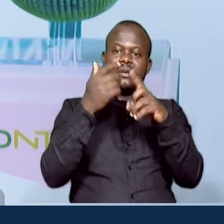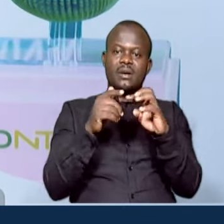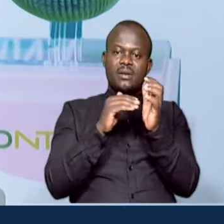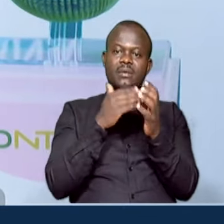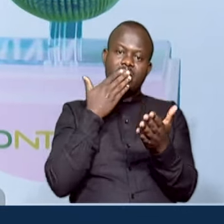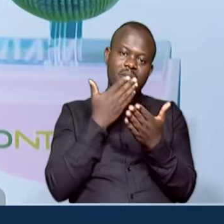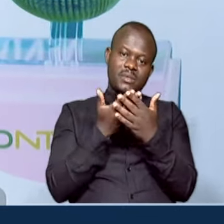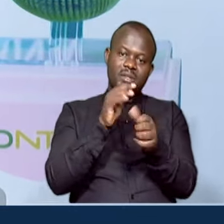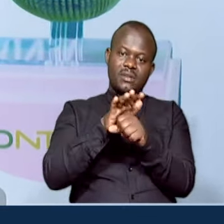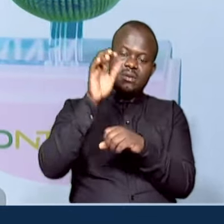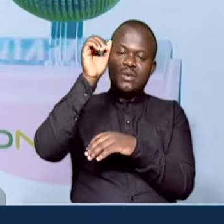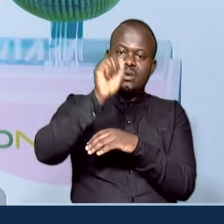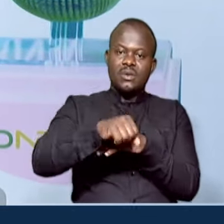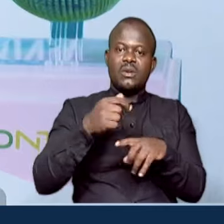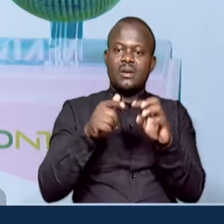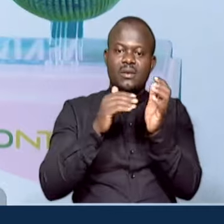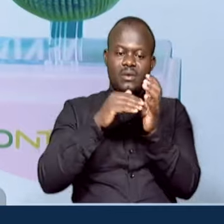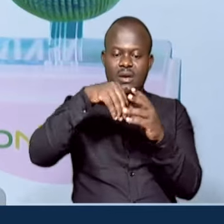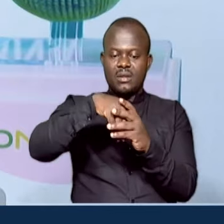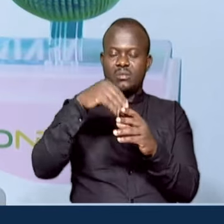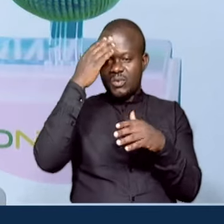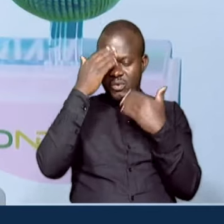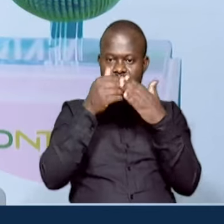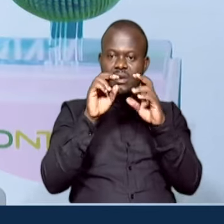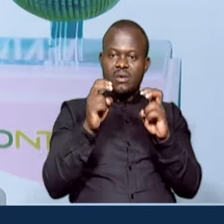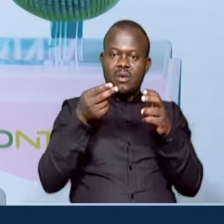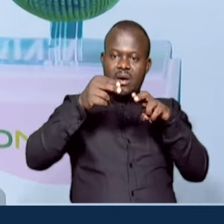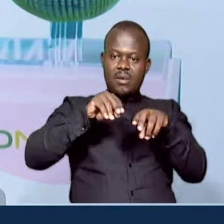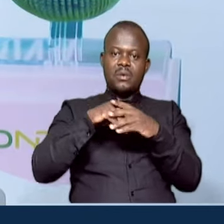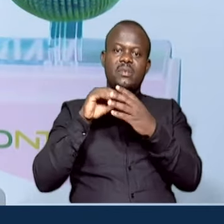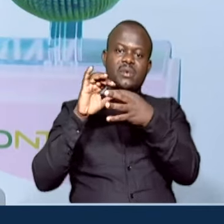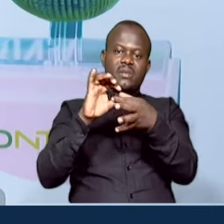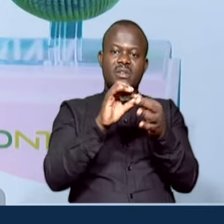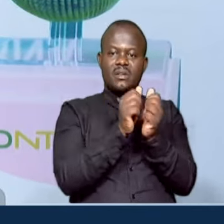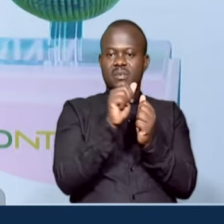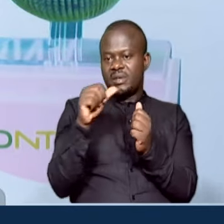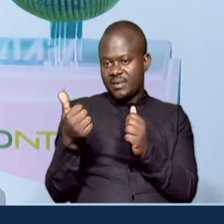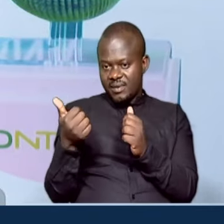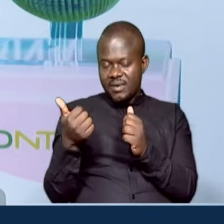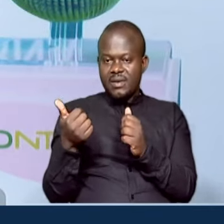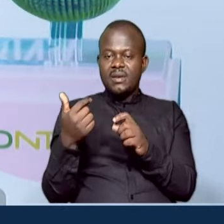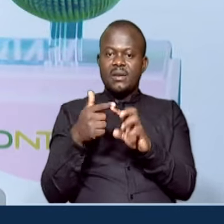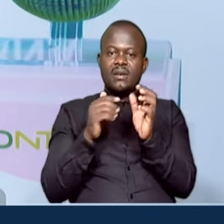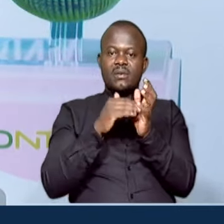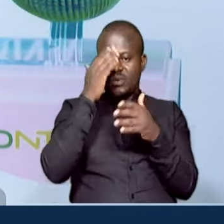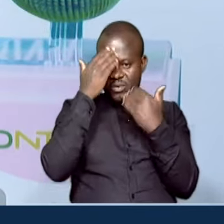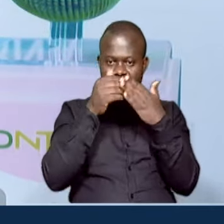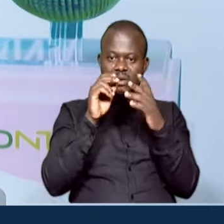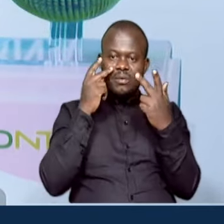byiza kurushaho. Hajemo no kugira ngo habemo no gufatanya n'abandi no kugira ngo barebe